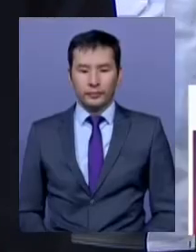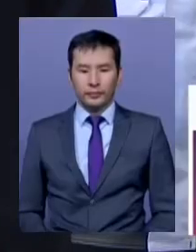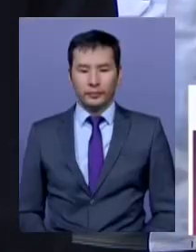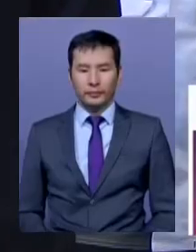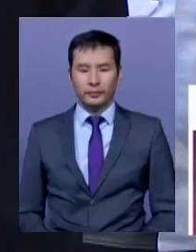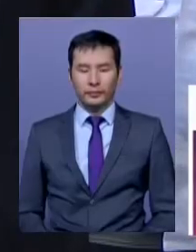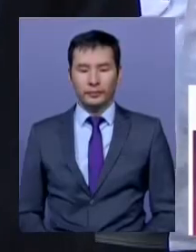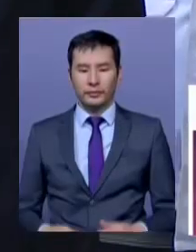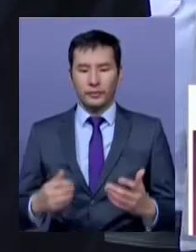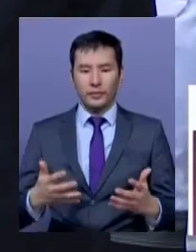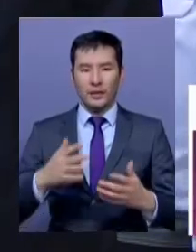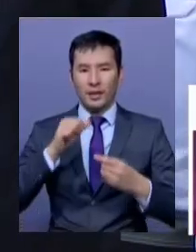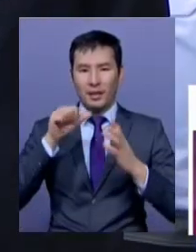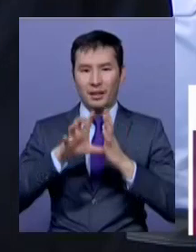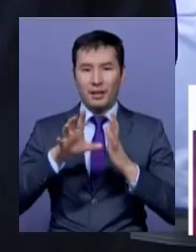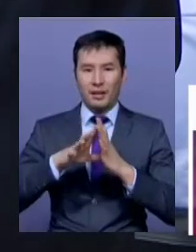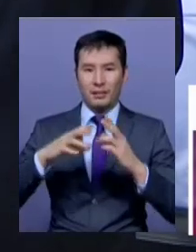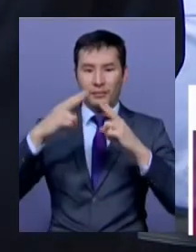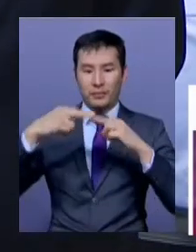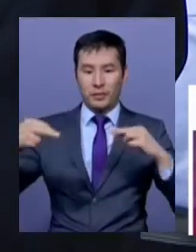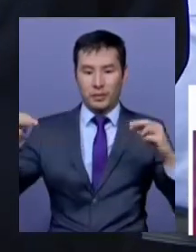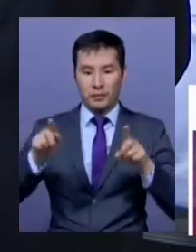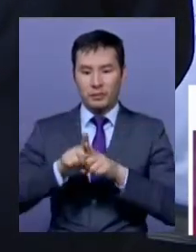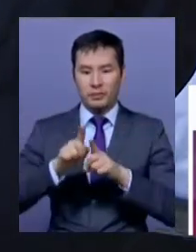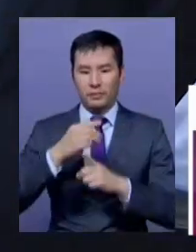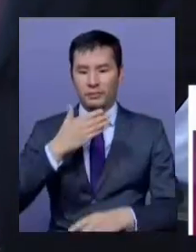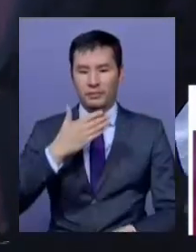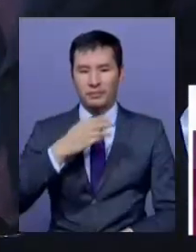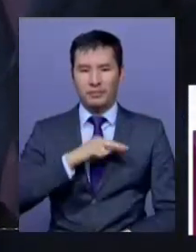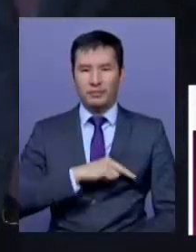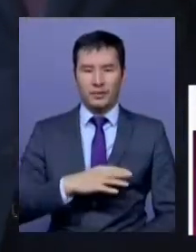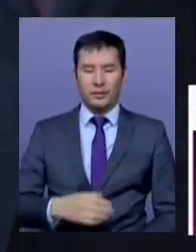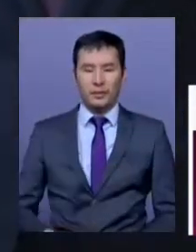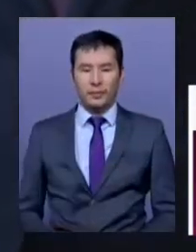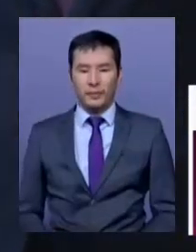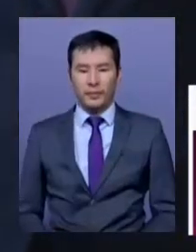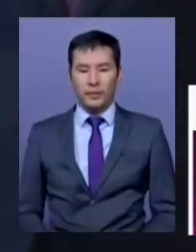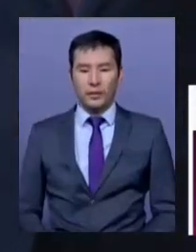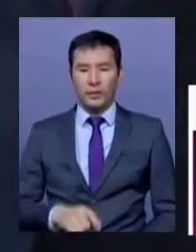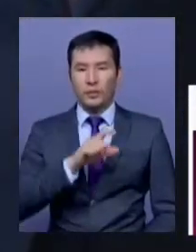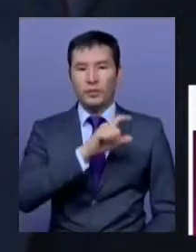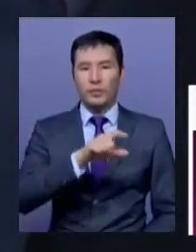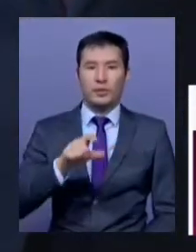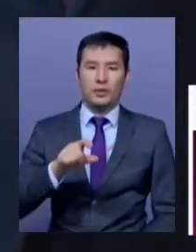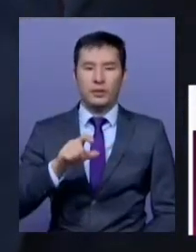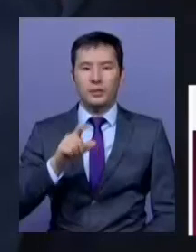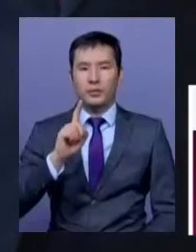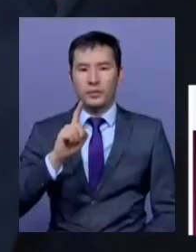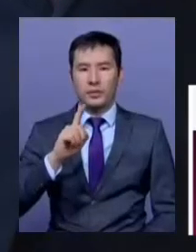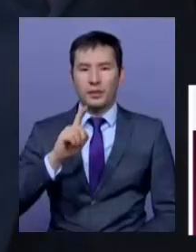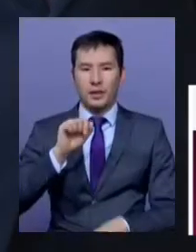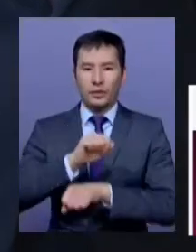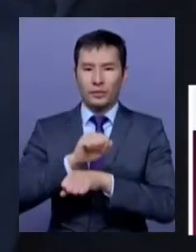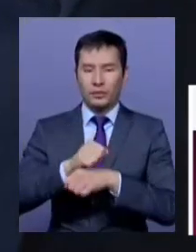Мен өз жолдауымда еліміздегі кәсіпкерлікті дамытуға ерекше мән бердім. Әсіресе бизнестің кәсіпкерліктің дамуына мемлекеттік